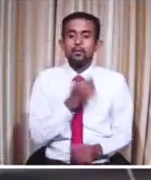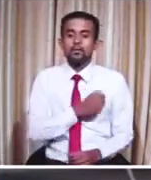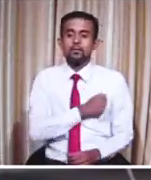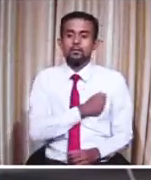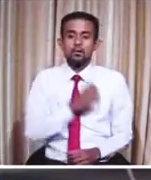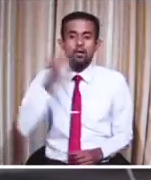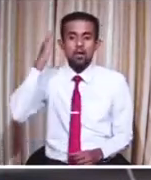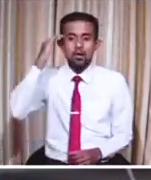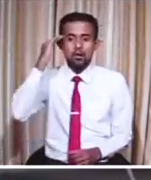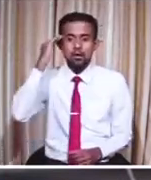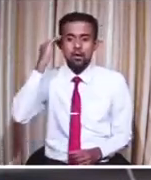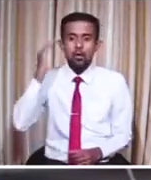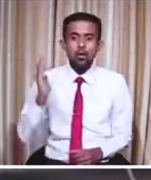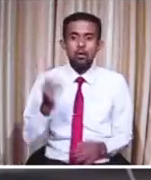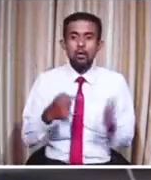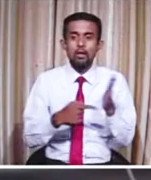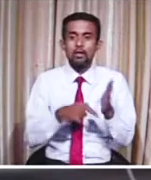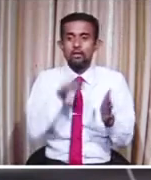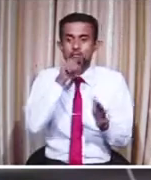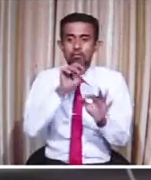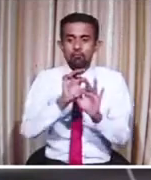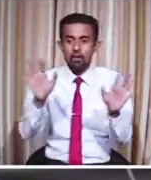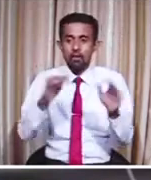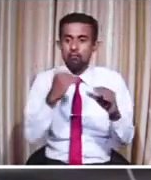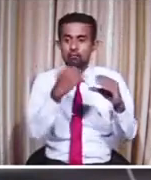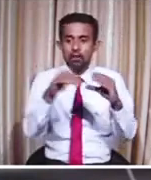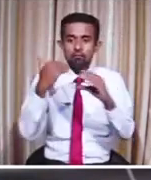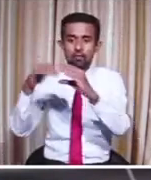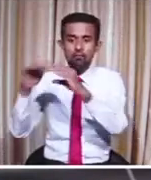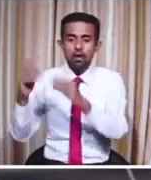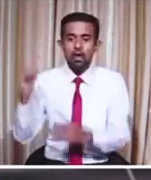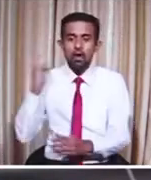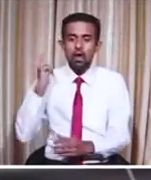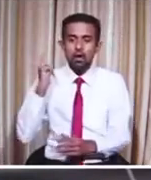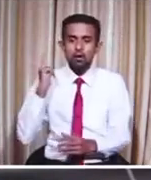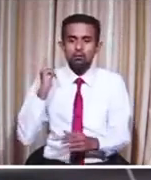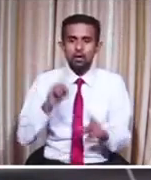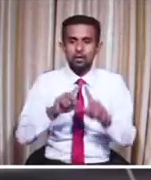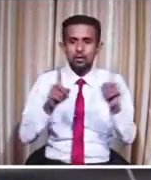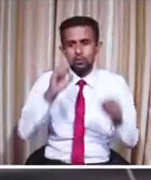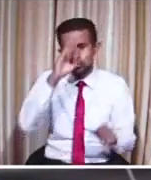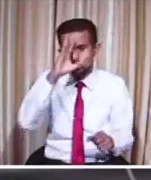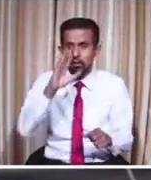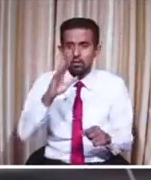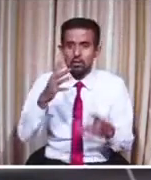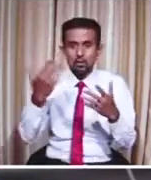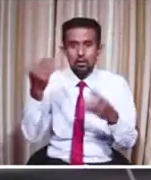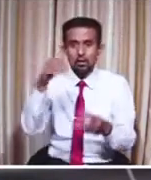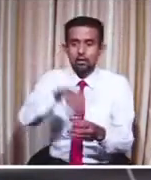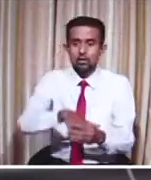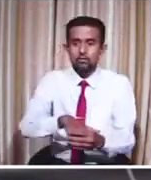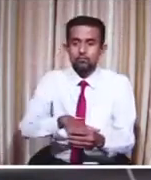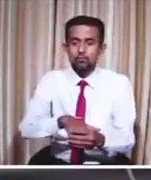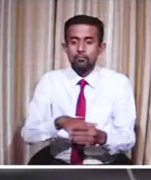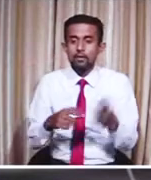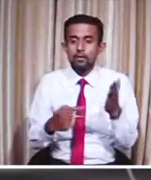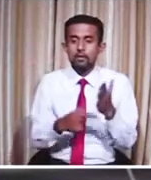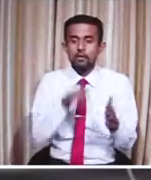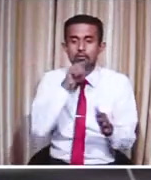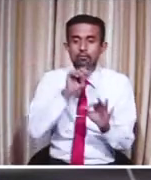tu mian mail, ukutan Twitter dana ni. Hamuda abe dahamin dah udah dambari. Ya dana Twitter